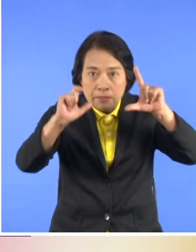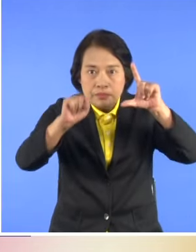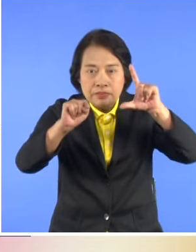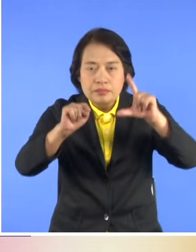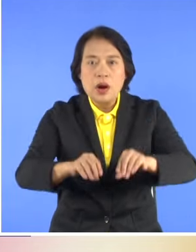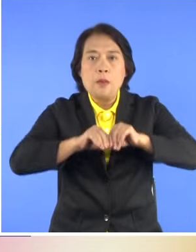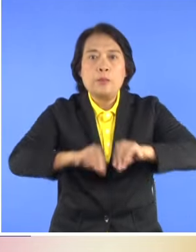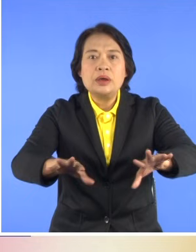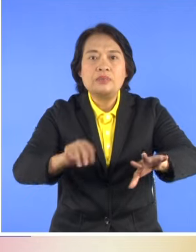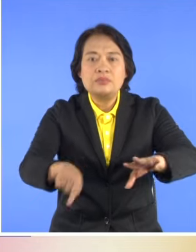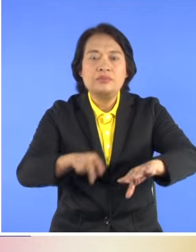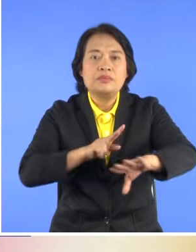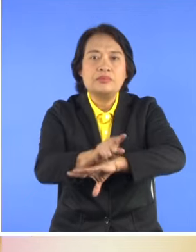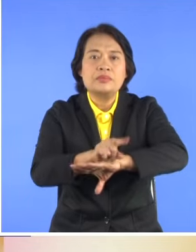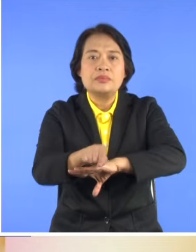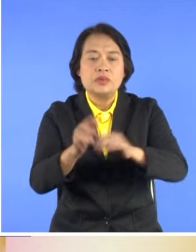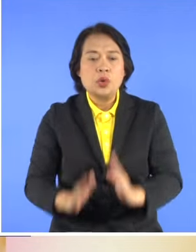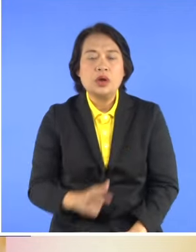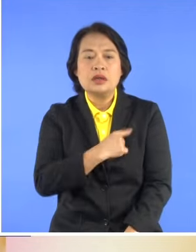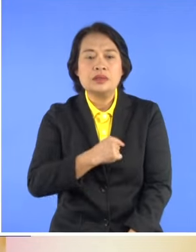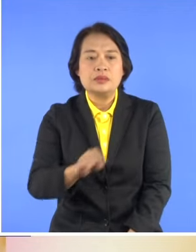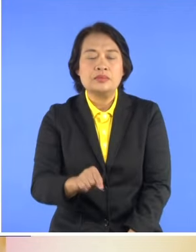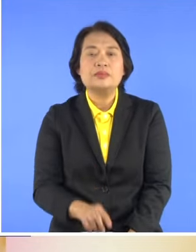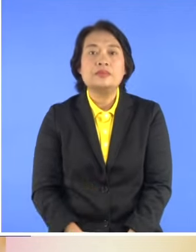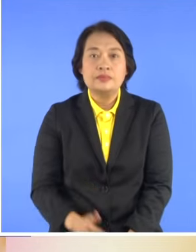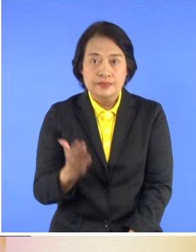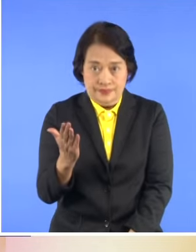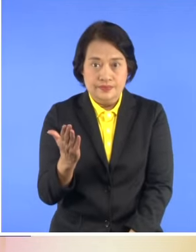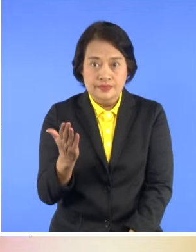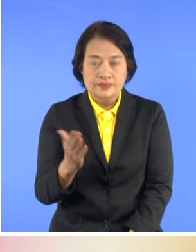ดังมากขึ้นเ้าฟังหน่อยอาจารย์สีหราชหมื่นยัน